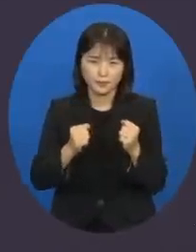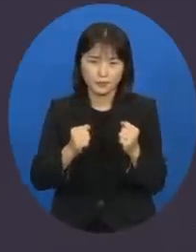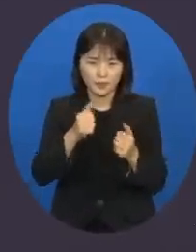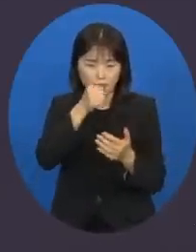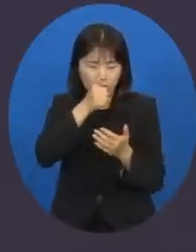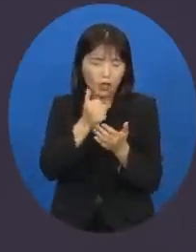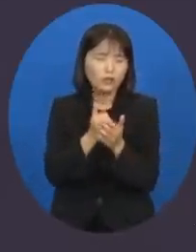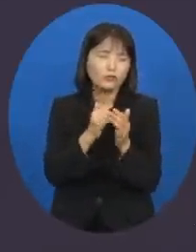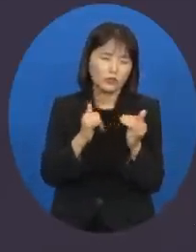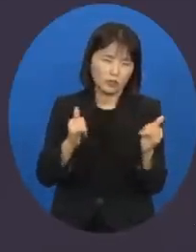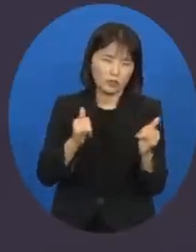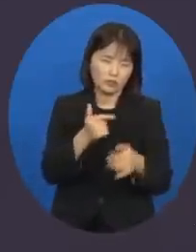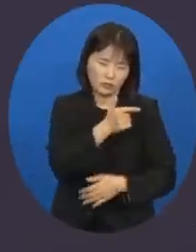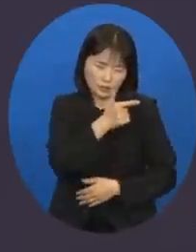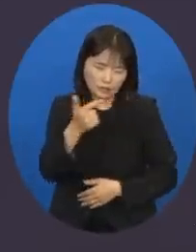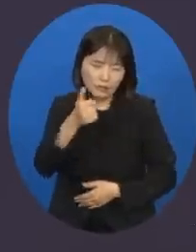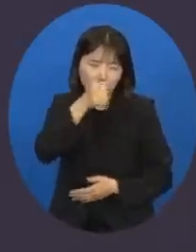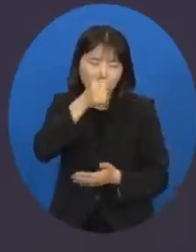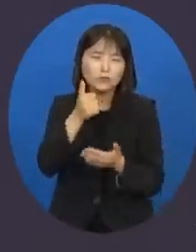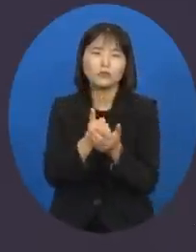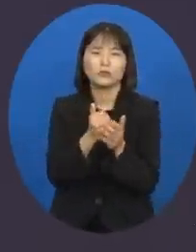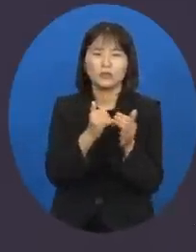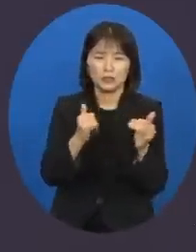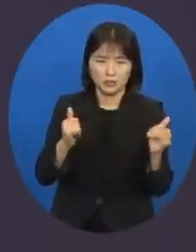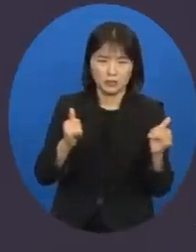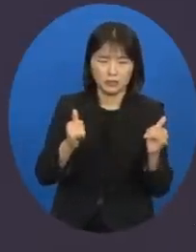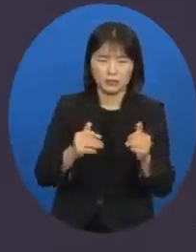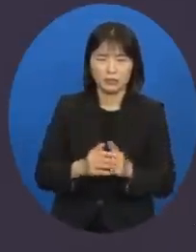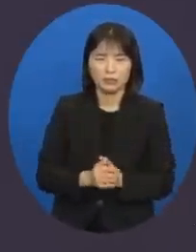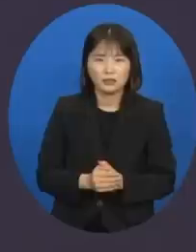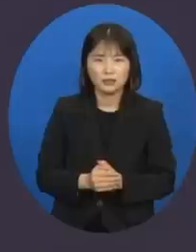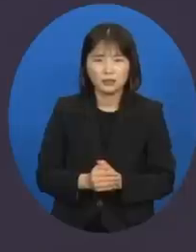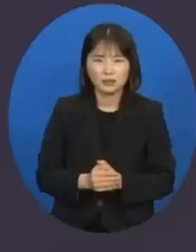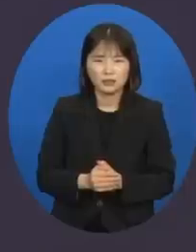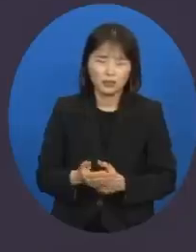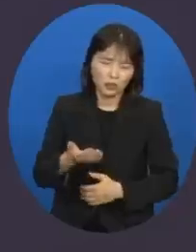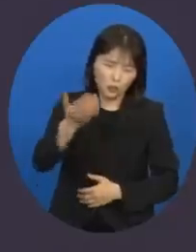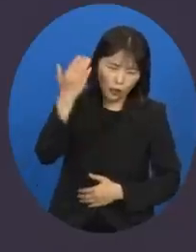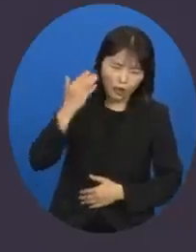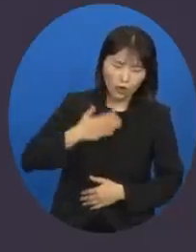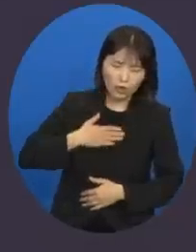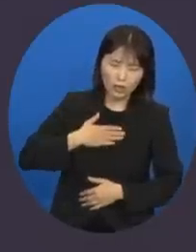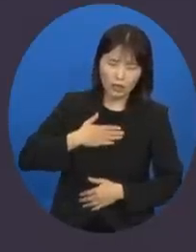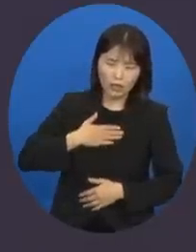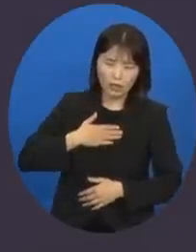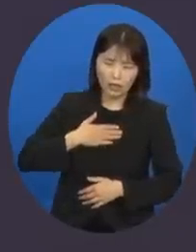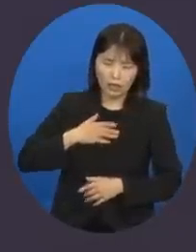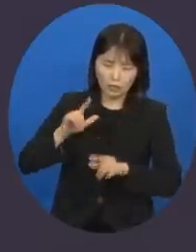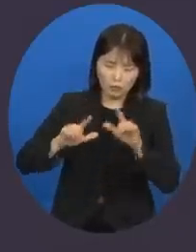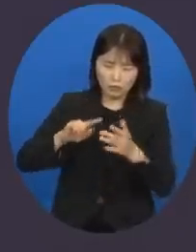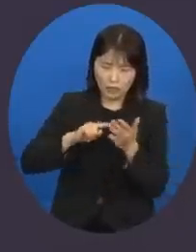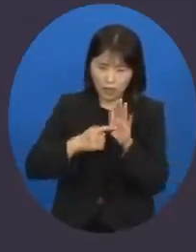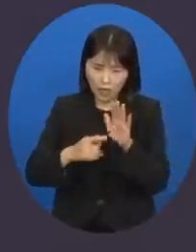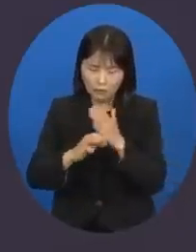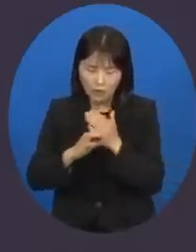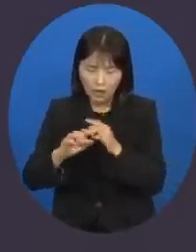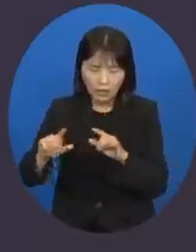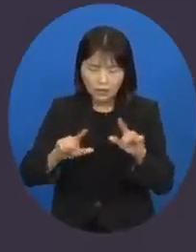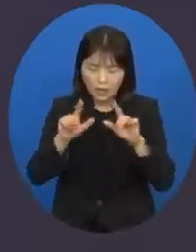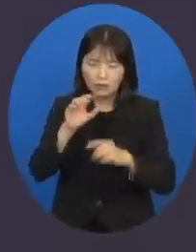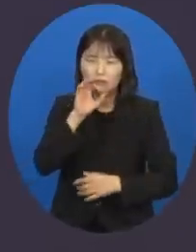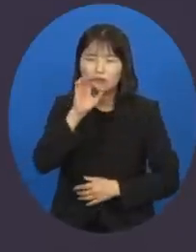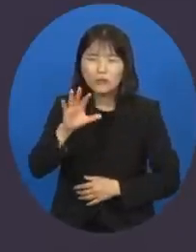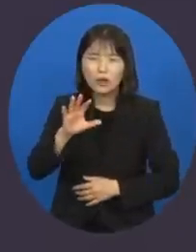죄인이었습니다. 말할 수 없는 행악자요. 정말 과거의 나의 행태가 드러났더라면 이렇게 살아갈 수 없는